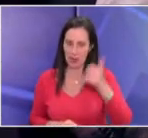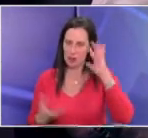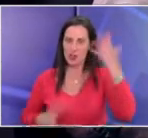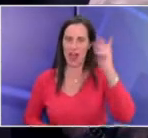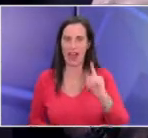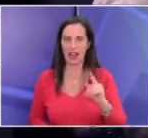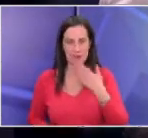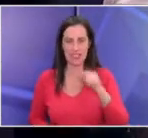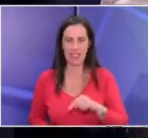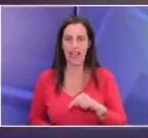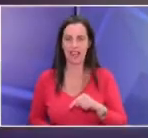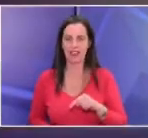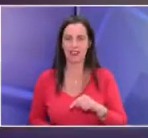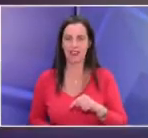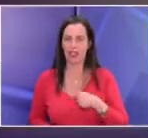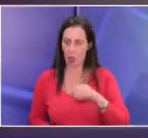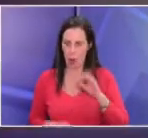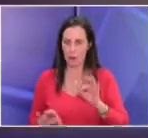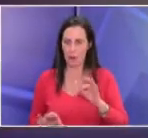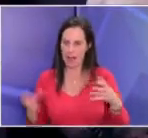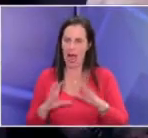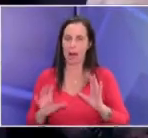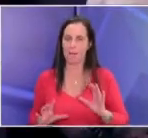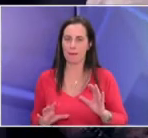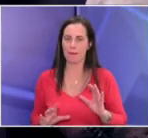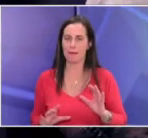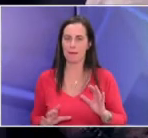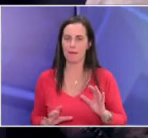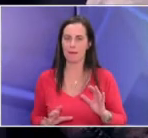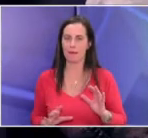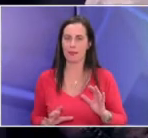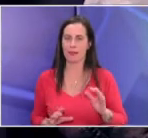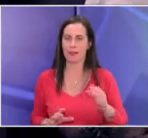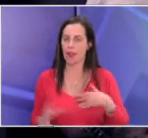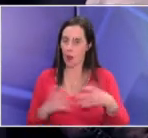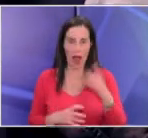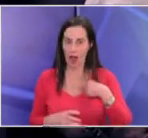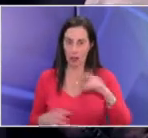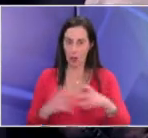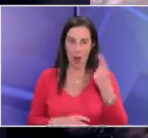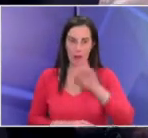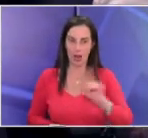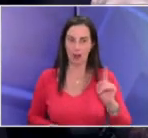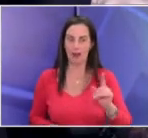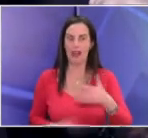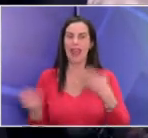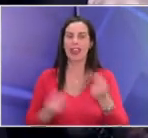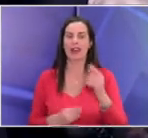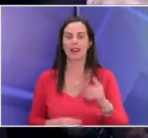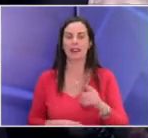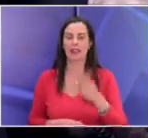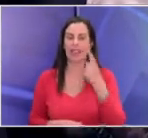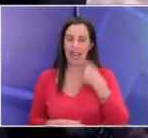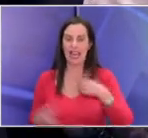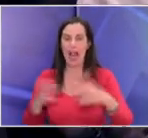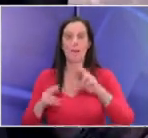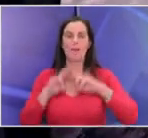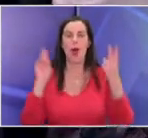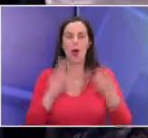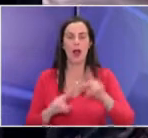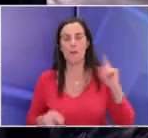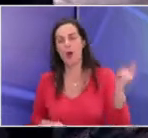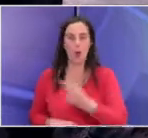אומרים להם ככה, נדאג לכם אם לא יהיה בחירות. עכשיו, השעה 12 וחצי בצהריים, עכשיו, הם יודעים שיהיה בחירות, זה רק עניין של זה. מה זאת אומרת?